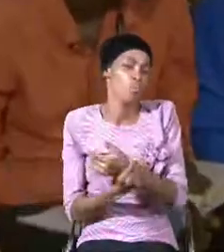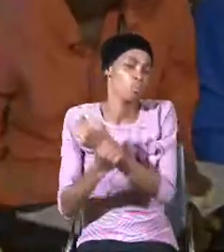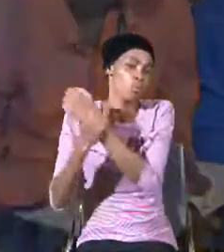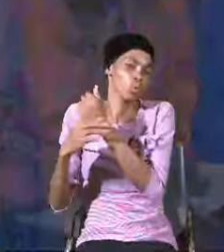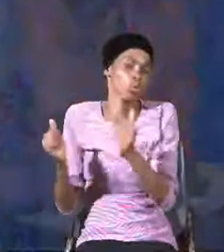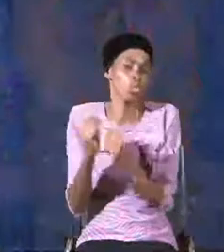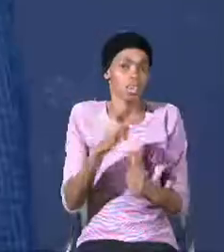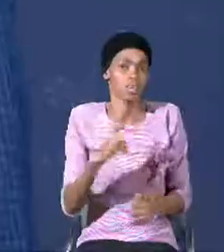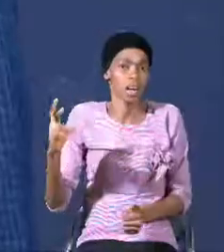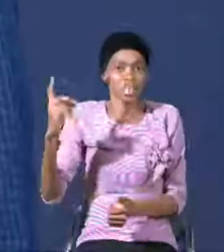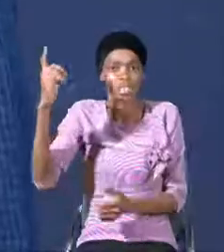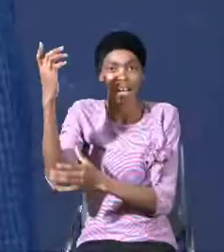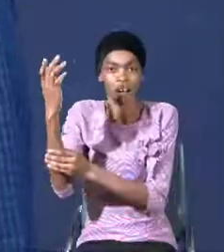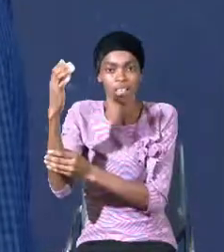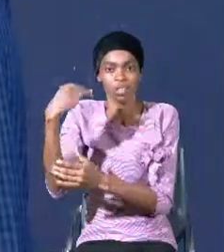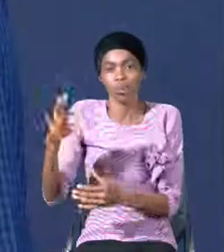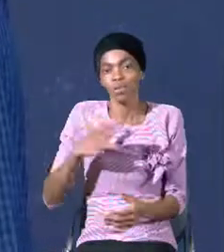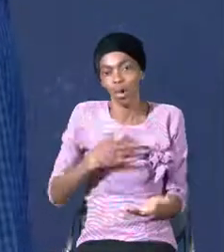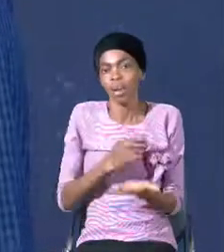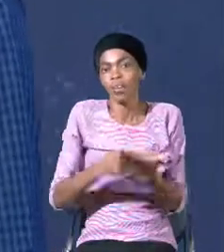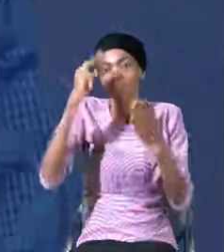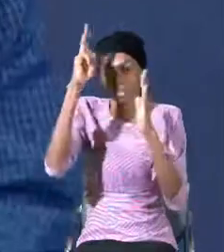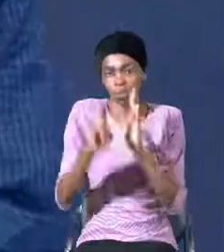droite triomphante.